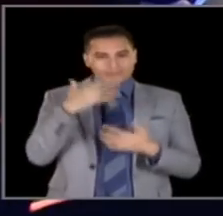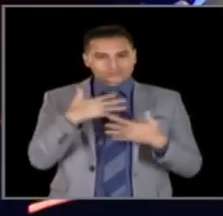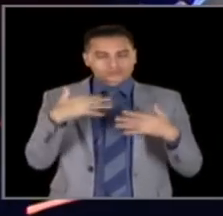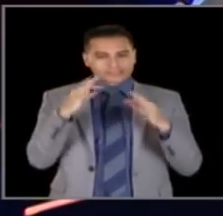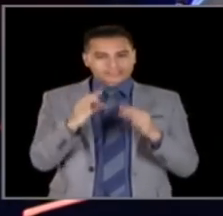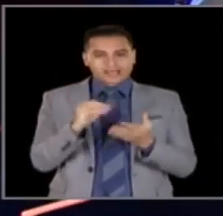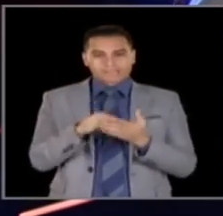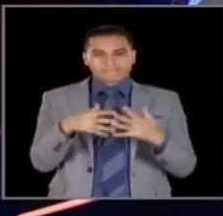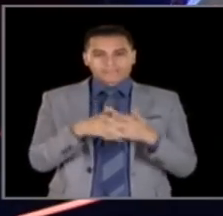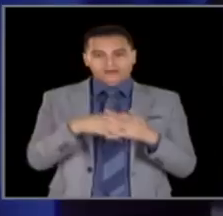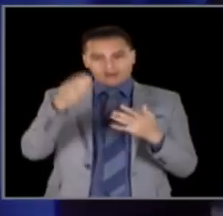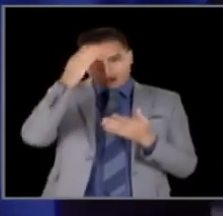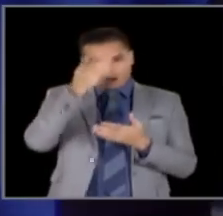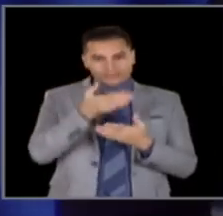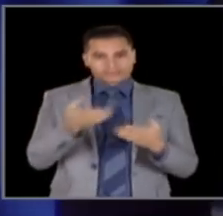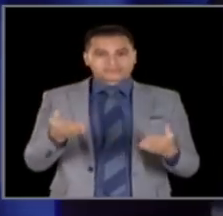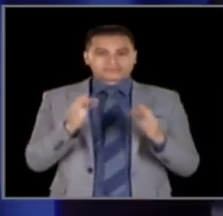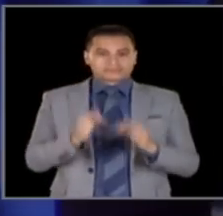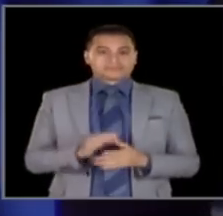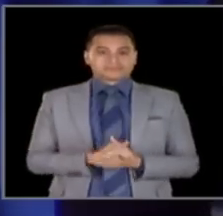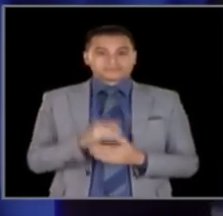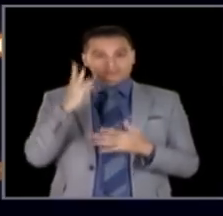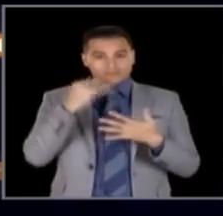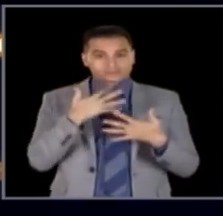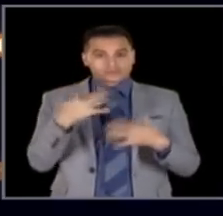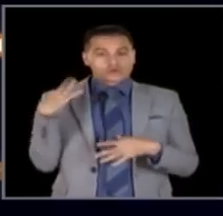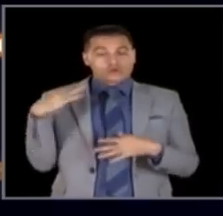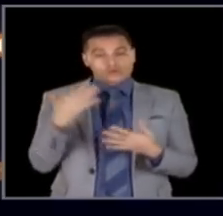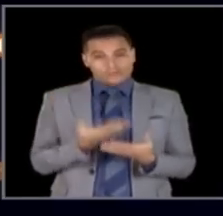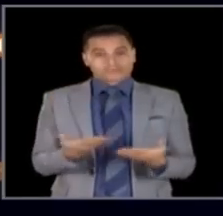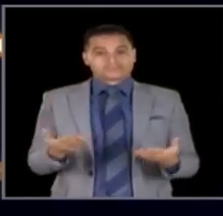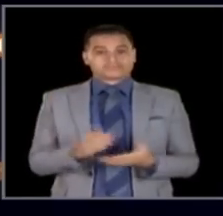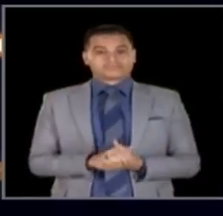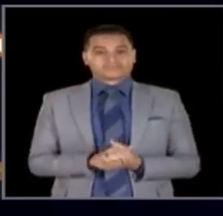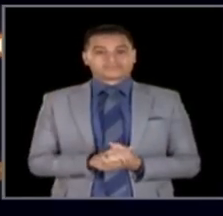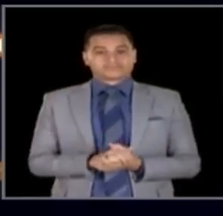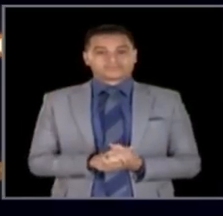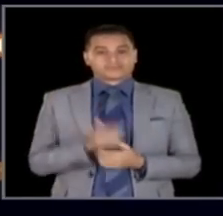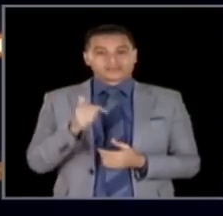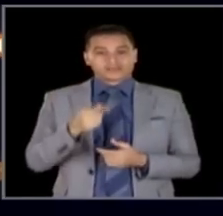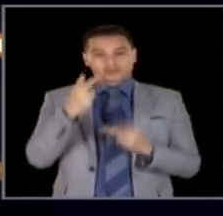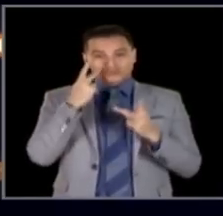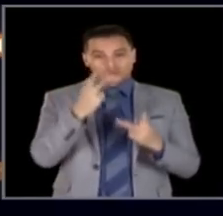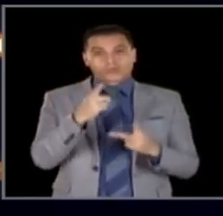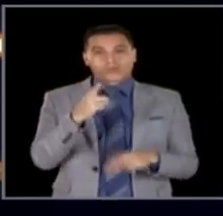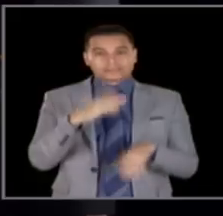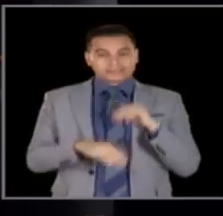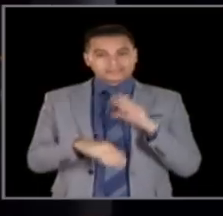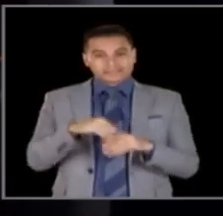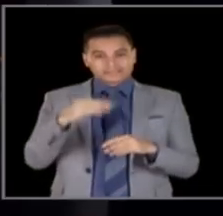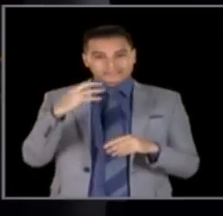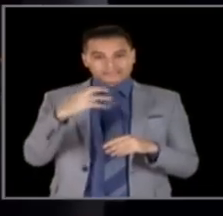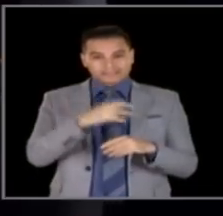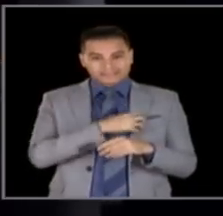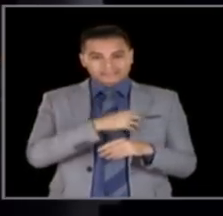إن أنا بشارك في برنامج كبير زي ده. استمتعي بقى بالتجربة. سيبوهم هم بقى يقاسوا شوية لأن هم